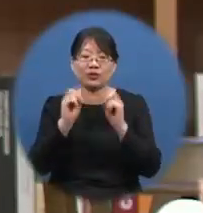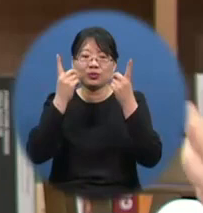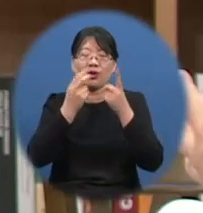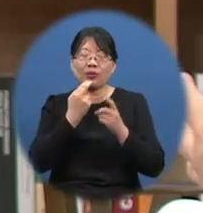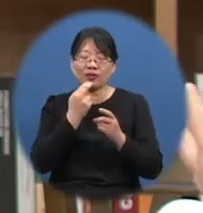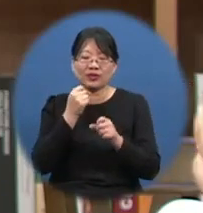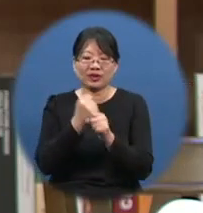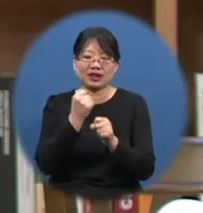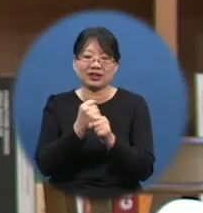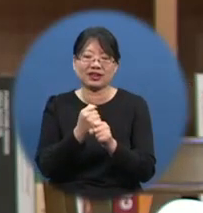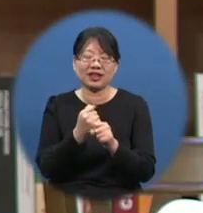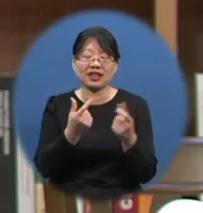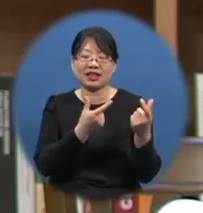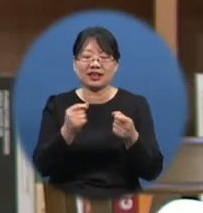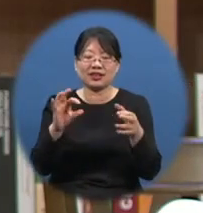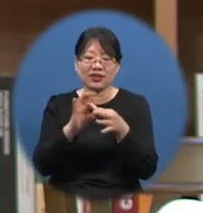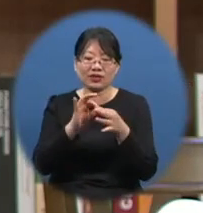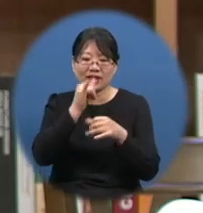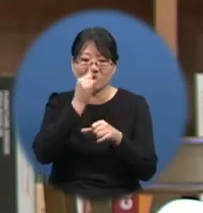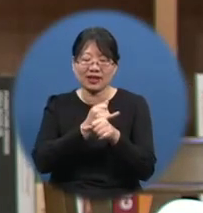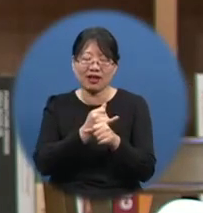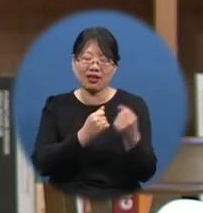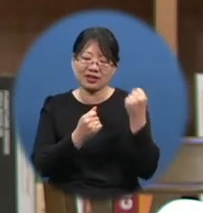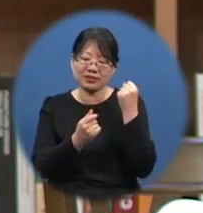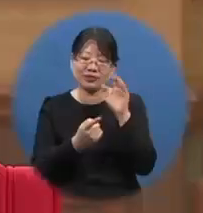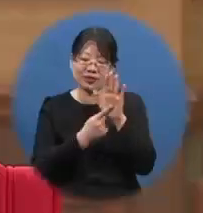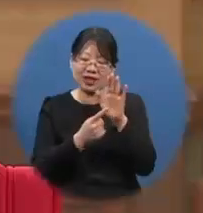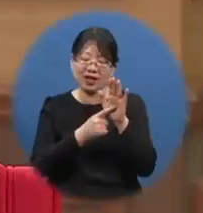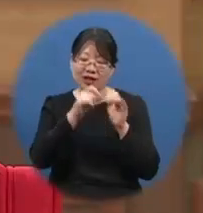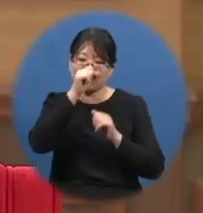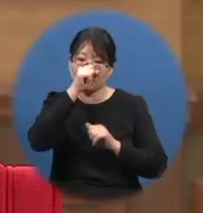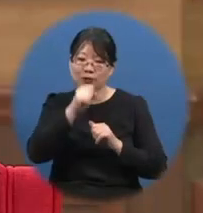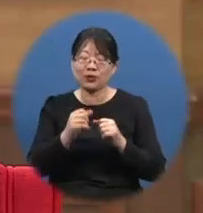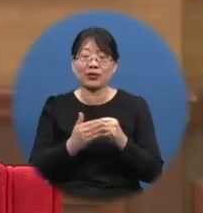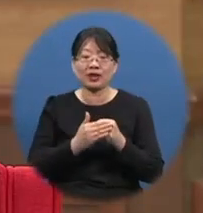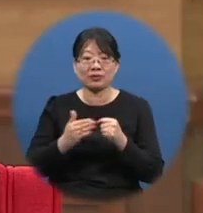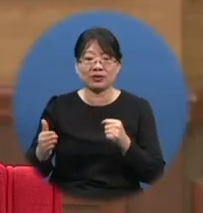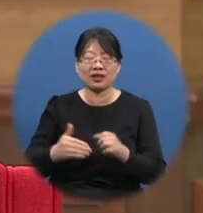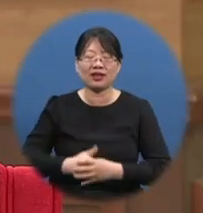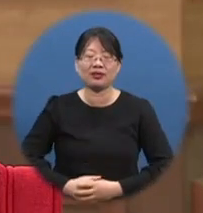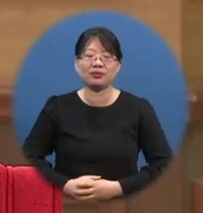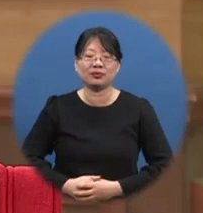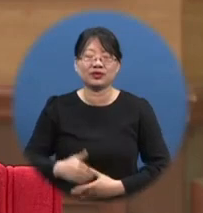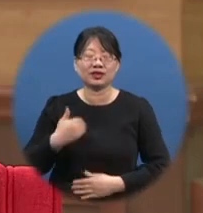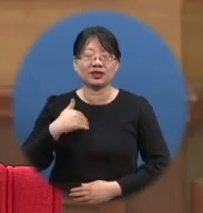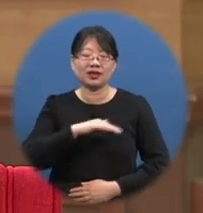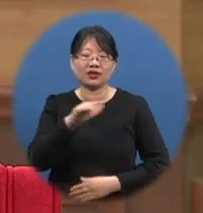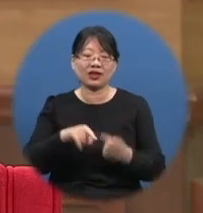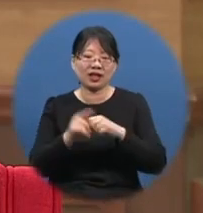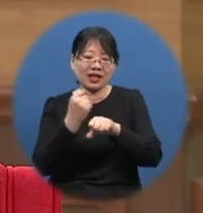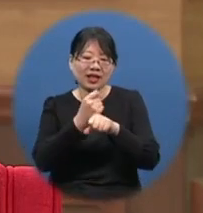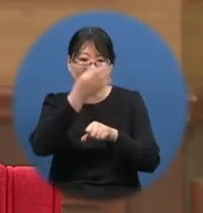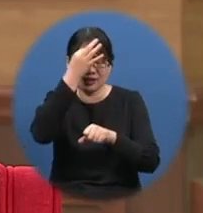하고 이게 같이 연결되어져서 좀 시너지도 내고 그래서 저희